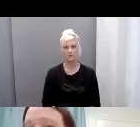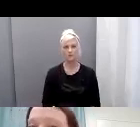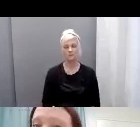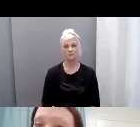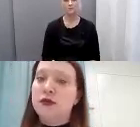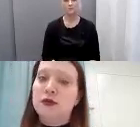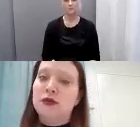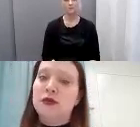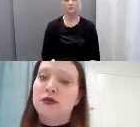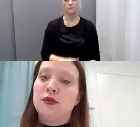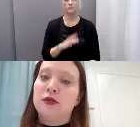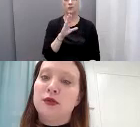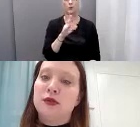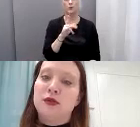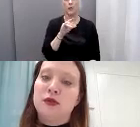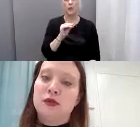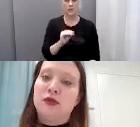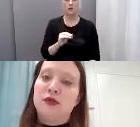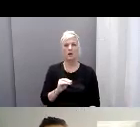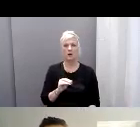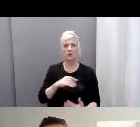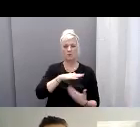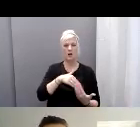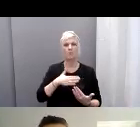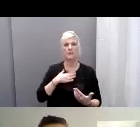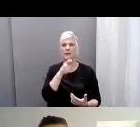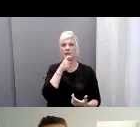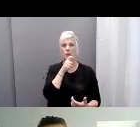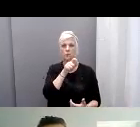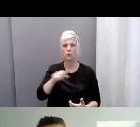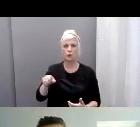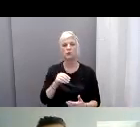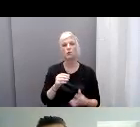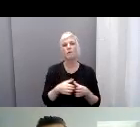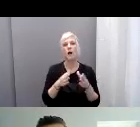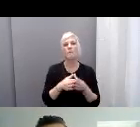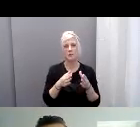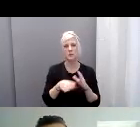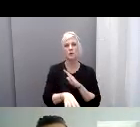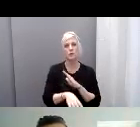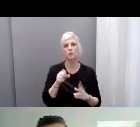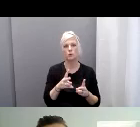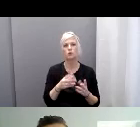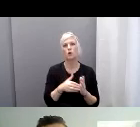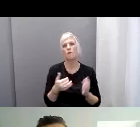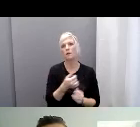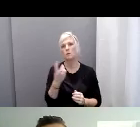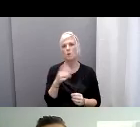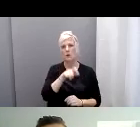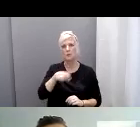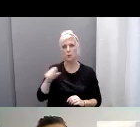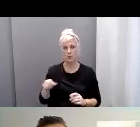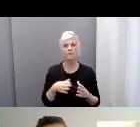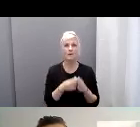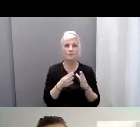Och bland mina intervjupersoner så togs också familjens påverkan upp av några personer. Och